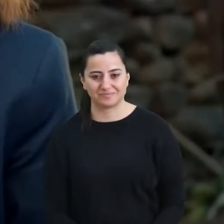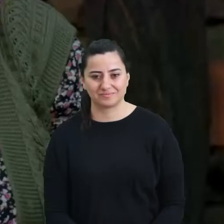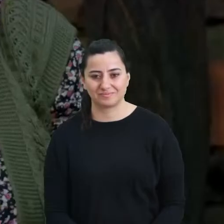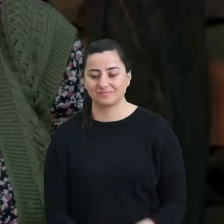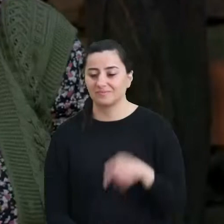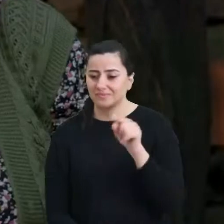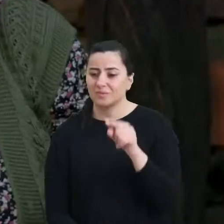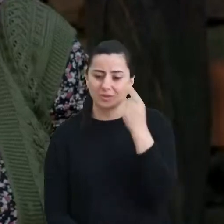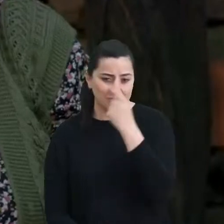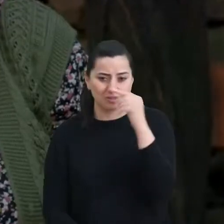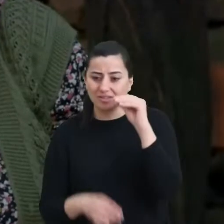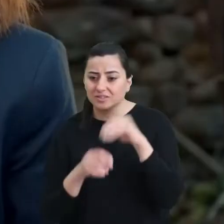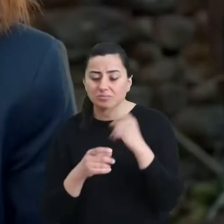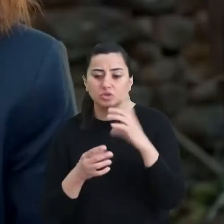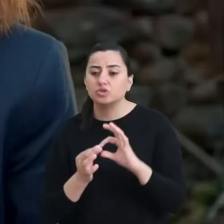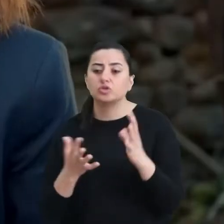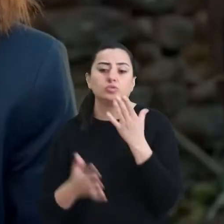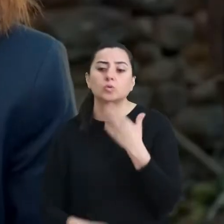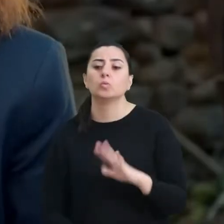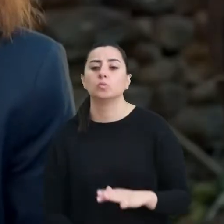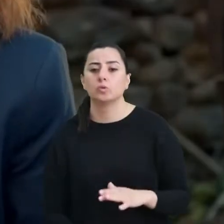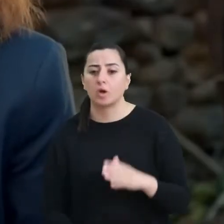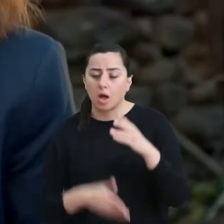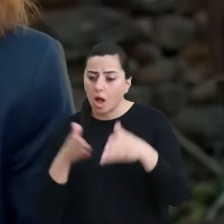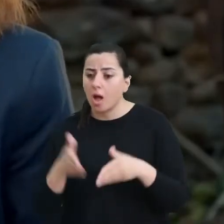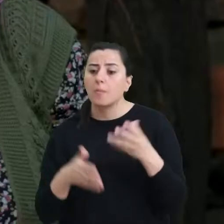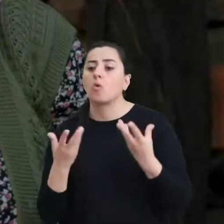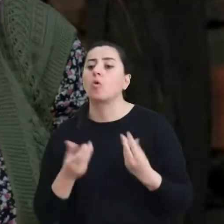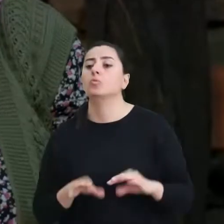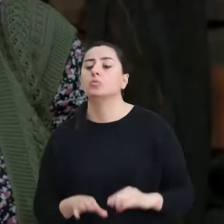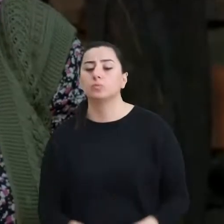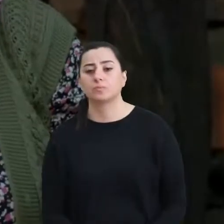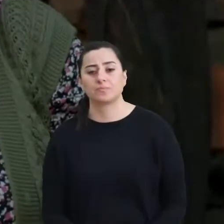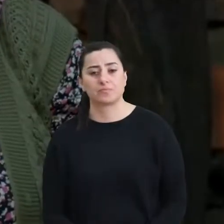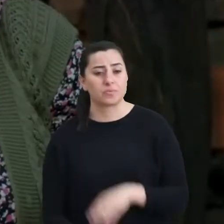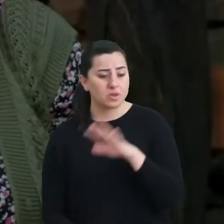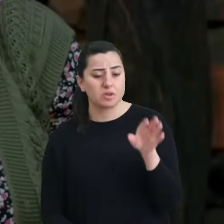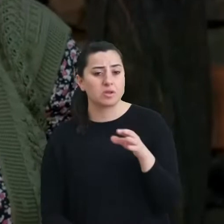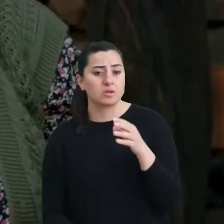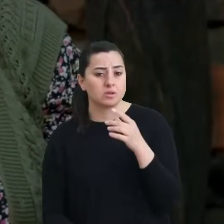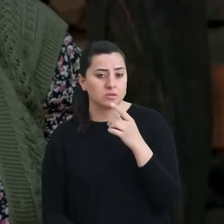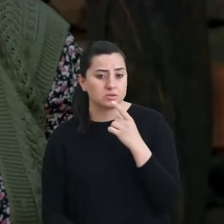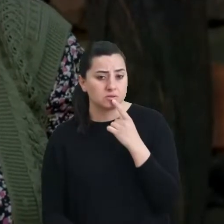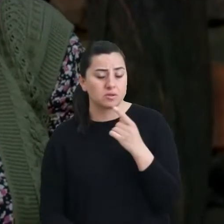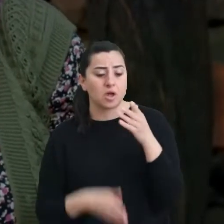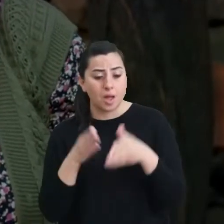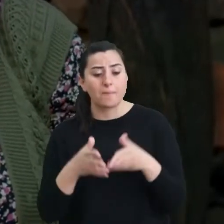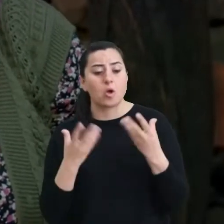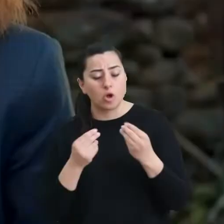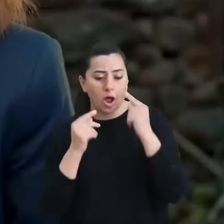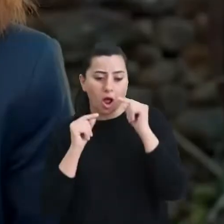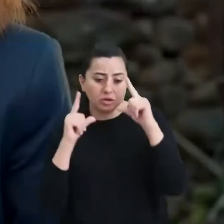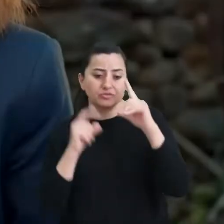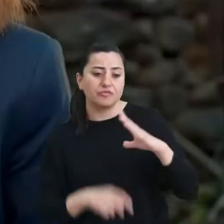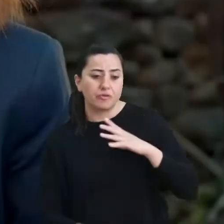gelir. Senin bu gözlerinin bir çaresi yok mu Hafize teyze? Ameliyat falan olmuyor mu? Bir yön dedilerdin ya. Ulus açılığı